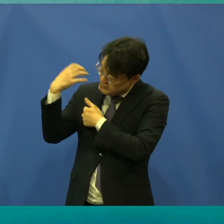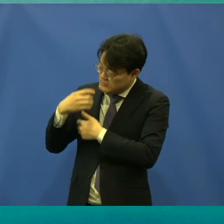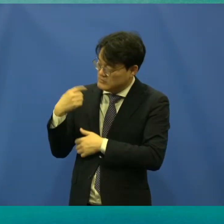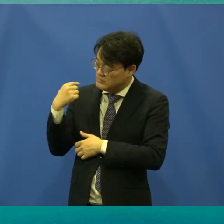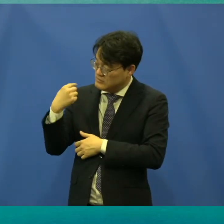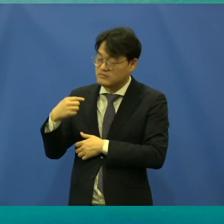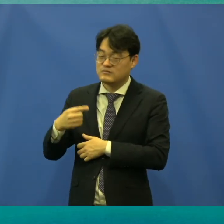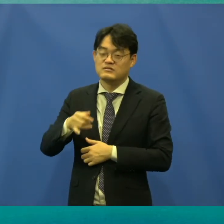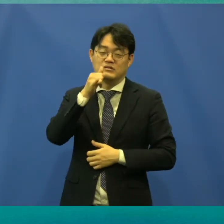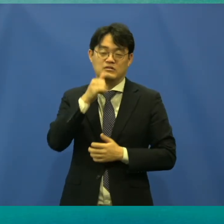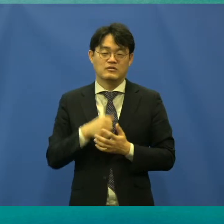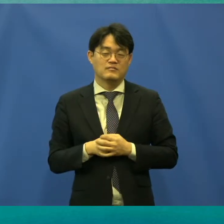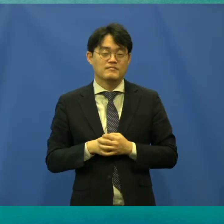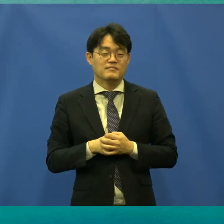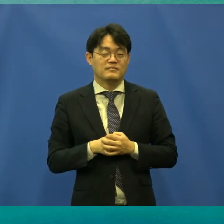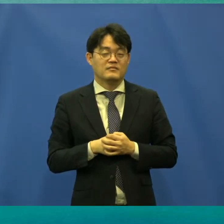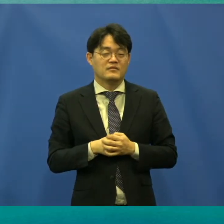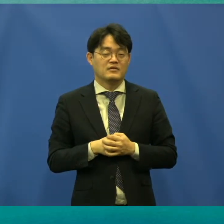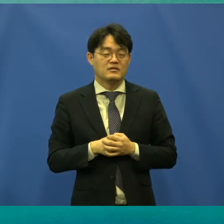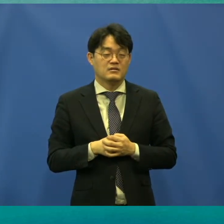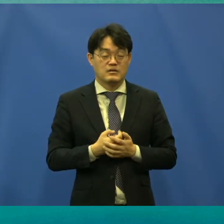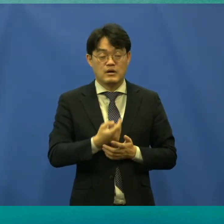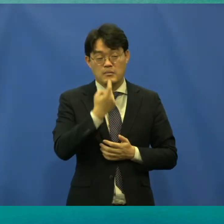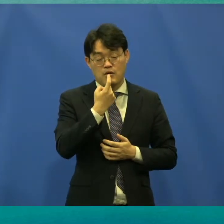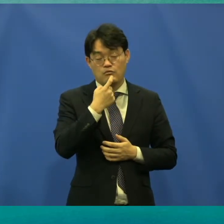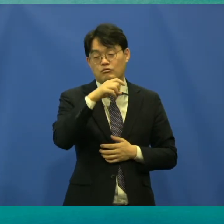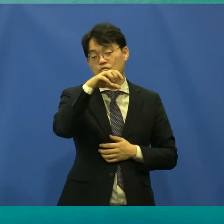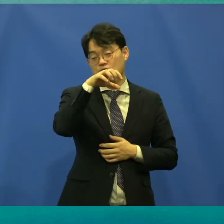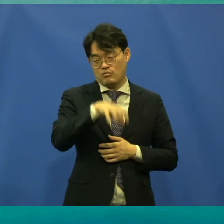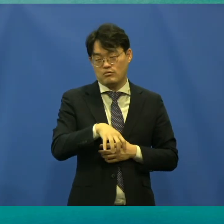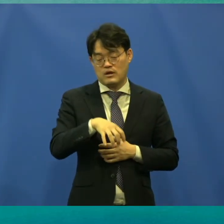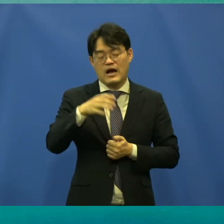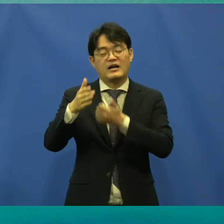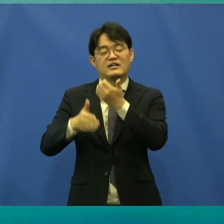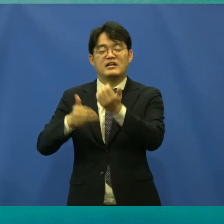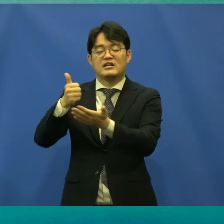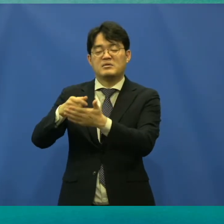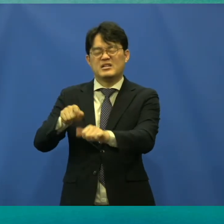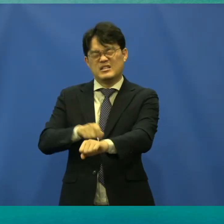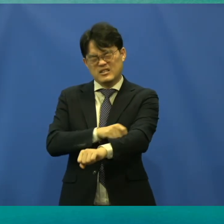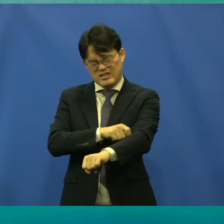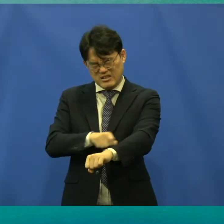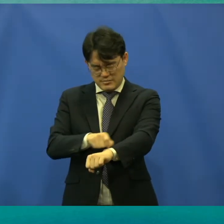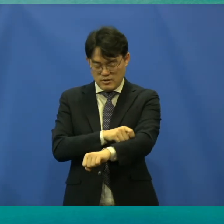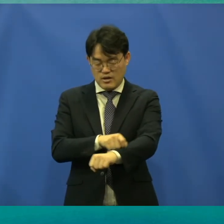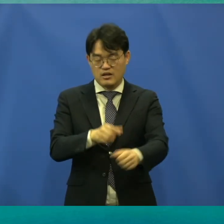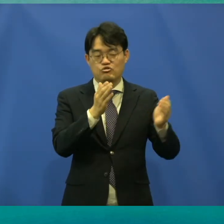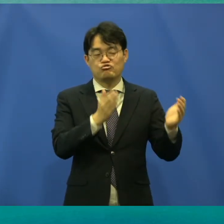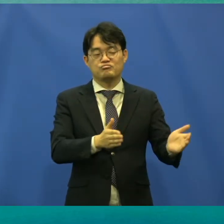이런 교육 환경은 세상에서는 볼 수 없습니다. 하나님이 세팅하신 특수 장치들.